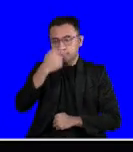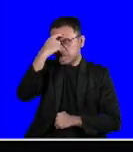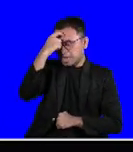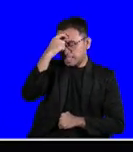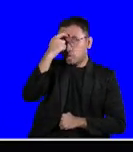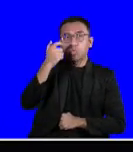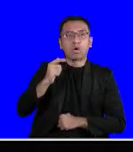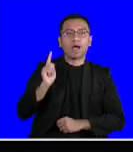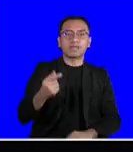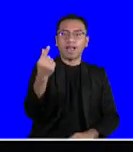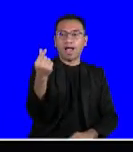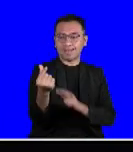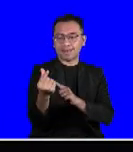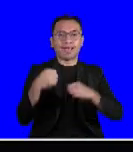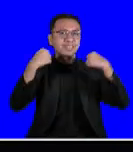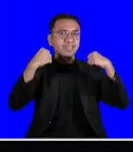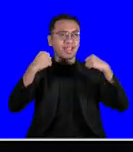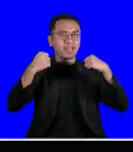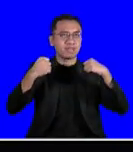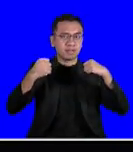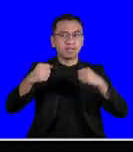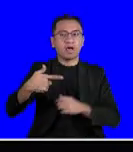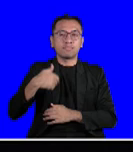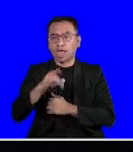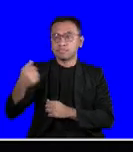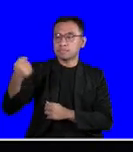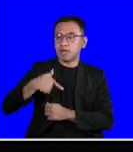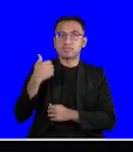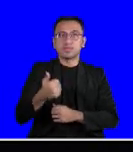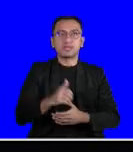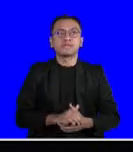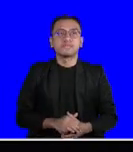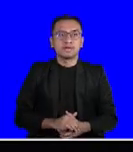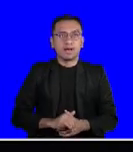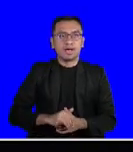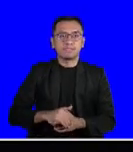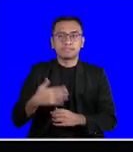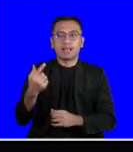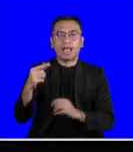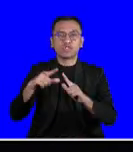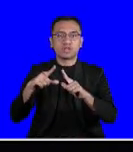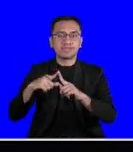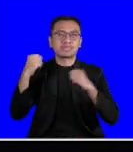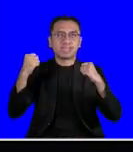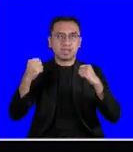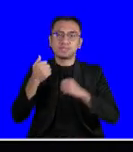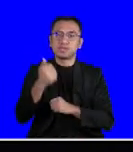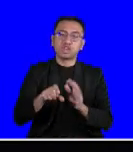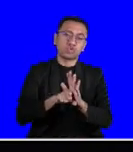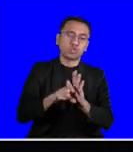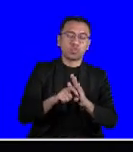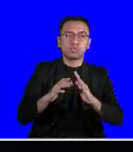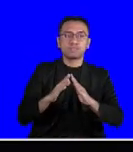sejumlah dana kesehatan yang bisa dibayarkan kepada kita untuk membayar biaya kesehatan tadi, seperti biaya rawat